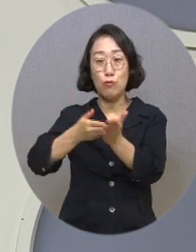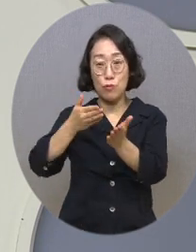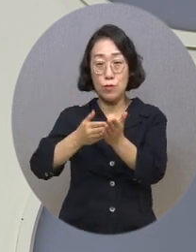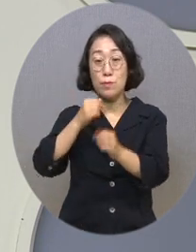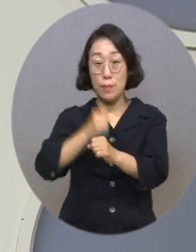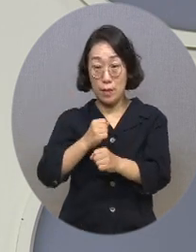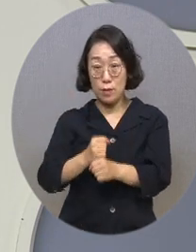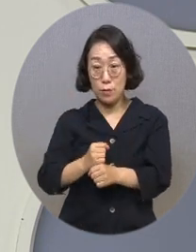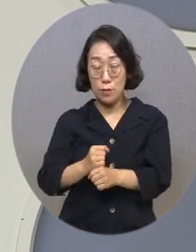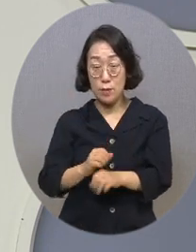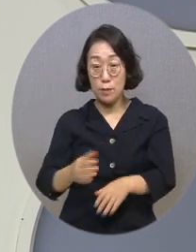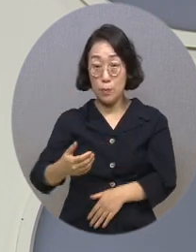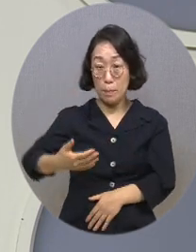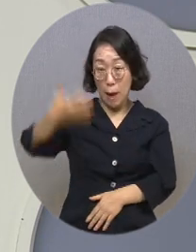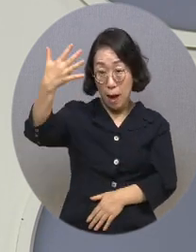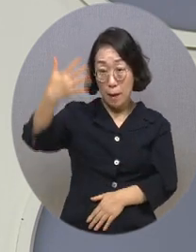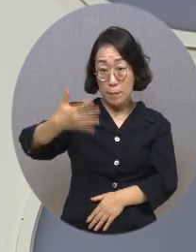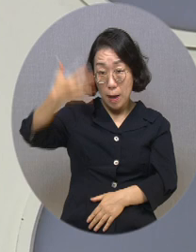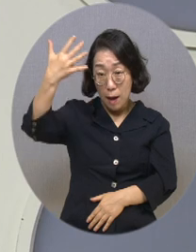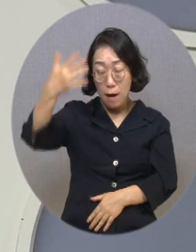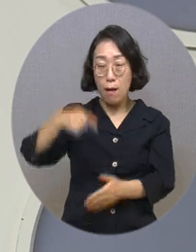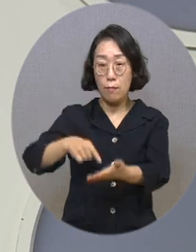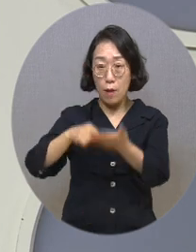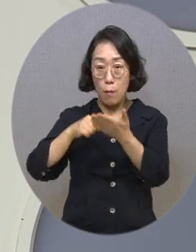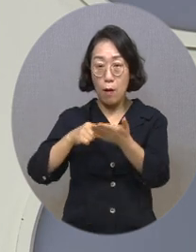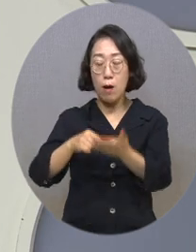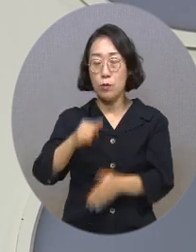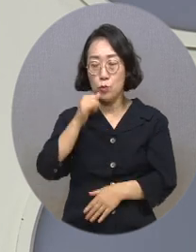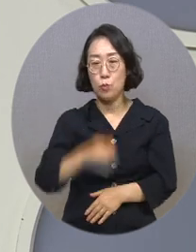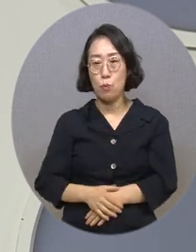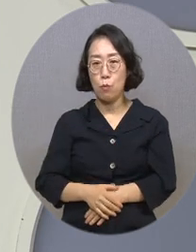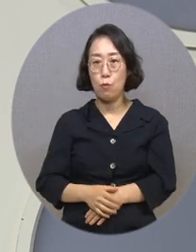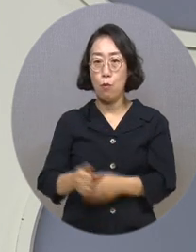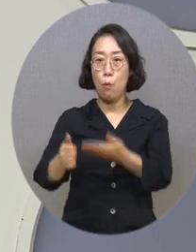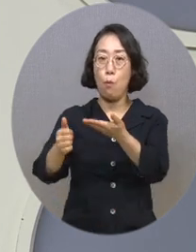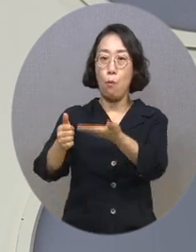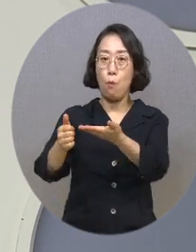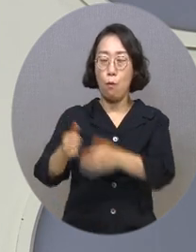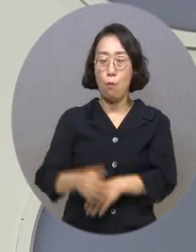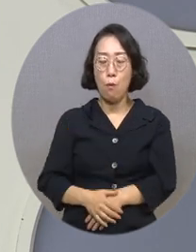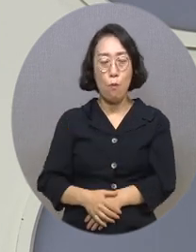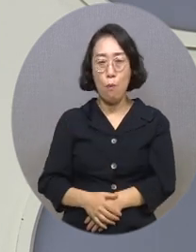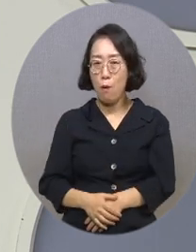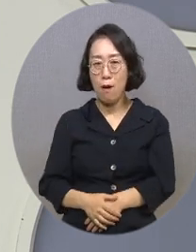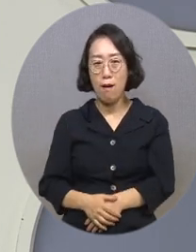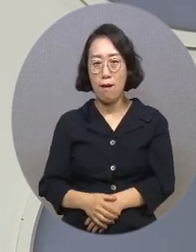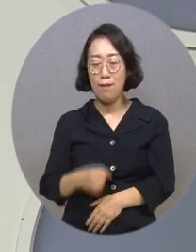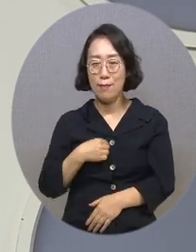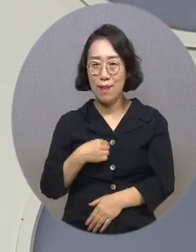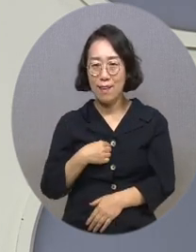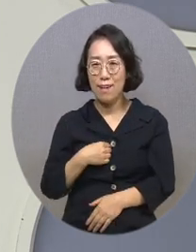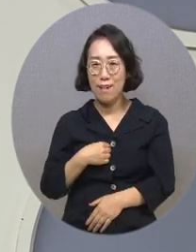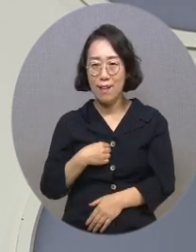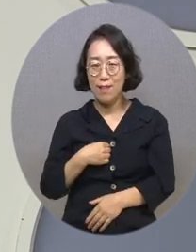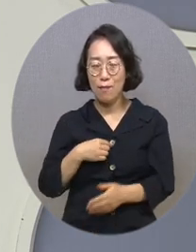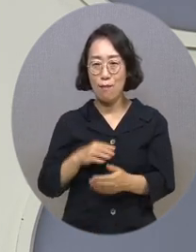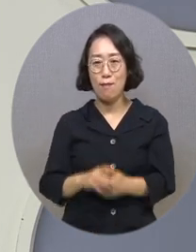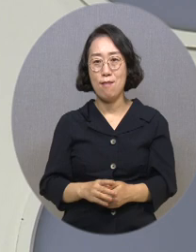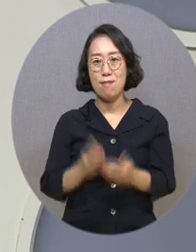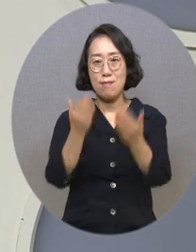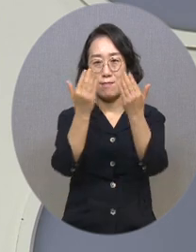지금도 검색되는 그런 기사를 써드리니까, 이분이 아이고 이걸 내가 족자를 꾸며갖고 집에다